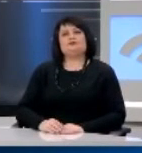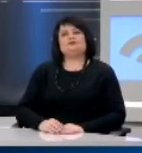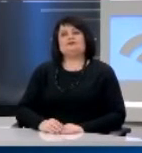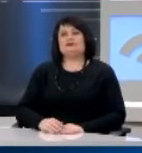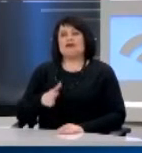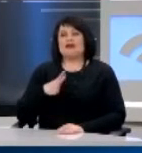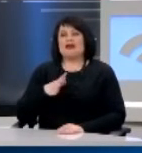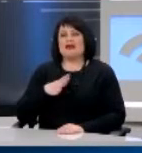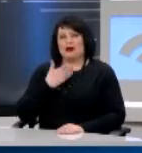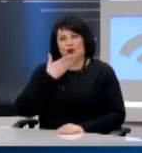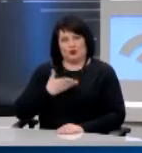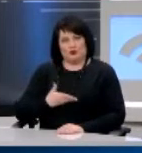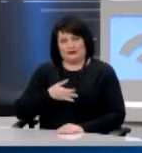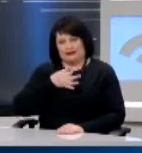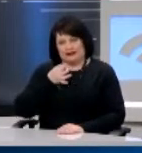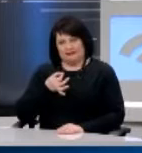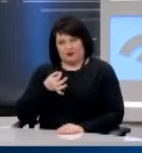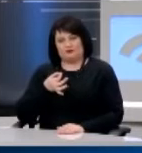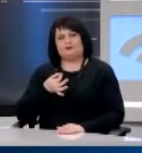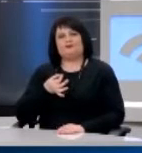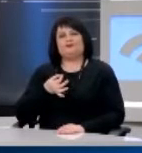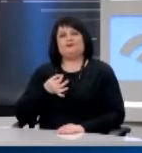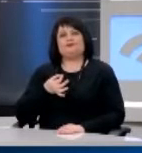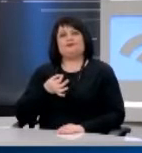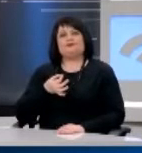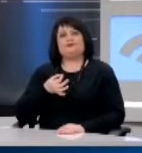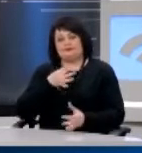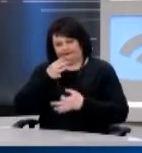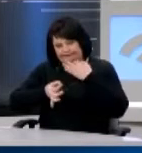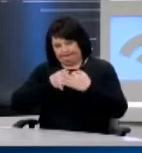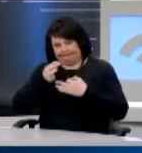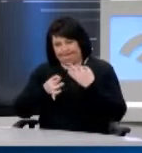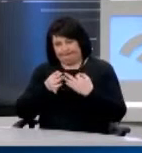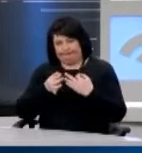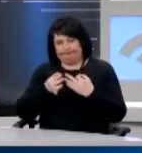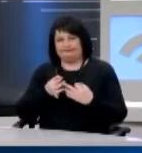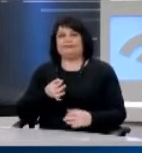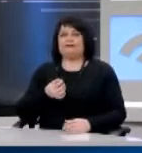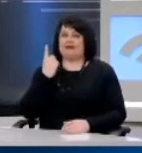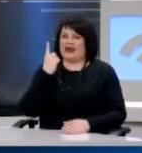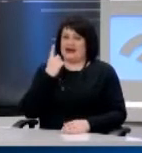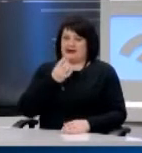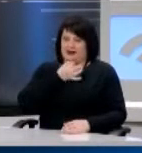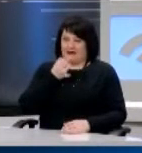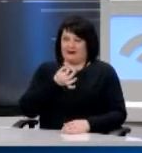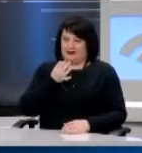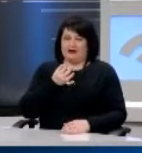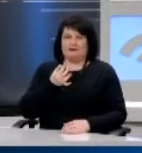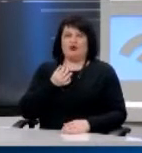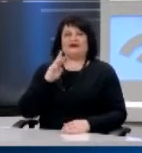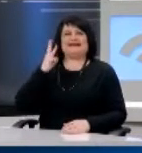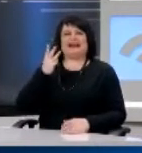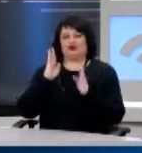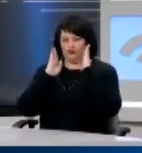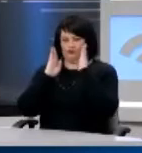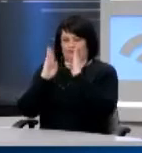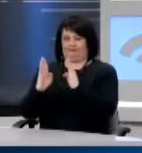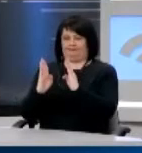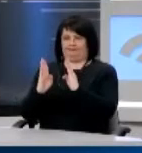την παρέμβασή μου για το δημογραφικό με μια αναφορά, όπως υποσχέθηκα αρχικά, στον τρίτο άξονα, κομβικό κατά τη γνώμη μου, μια συνολική